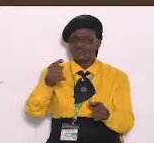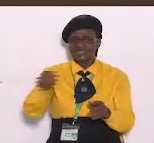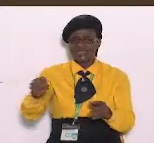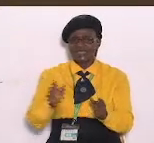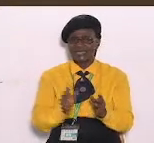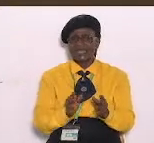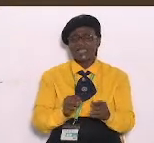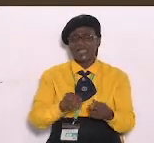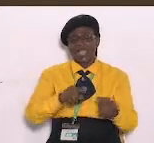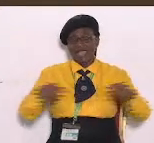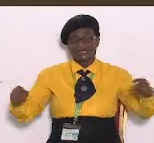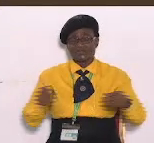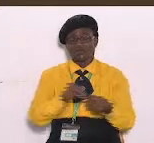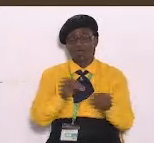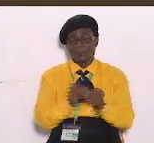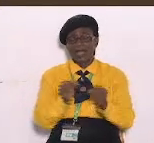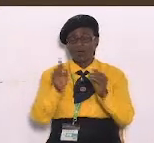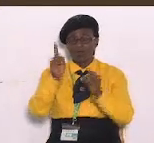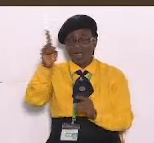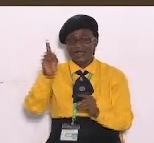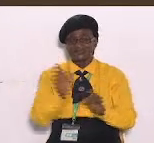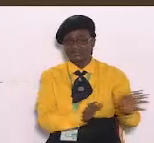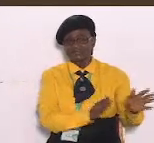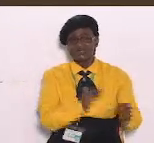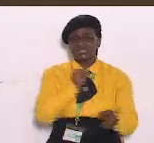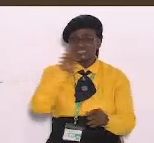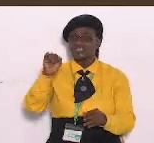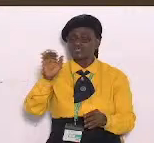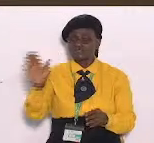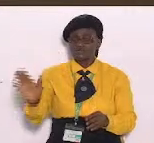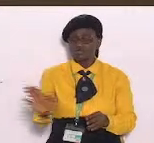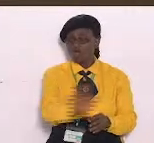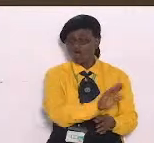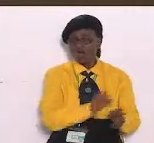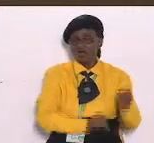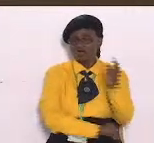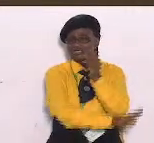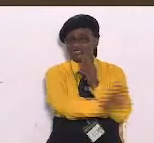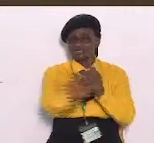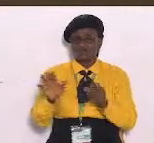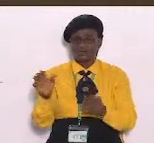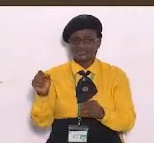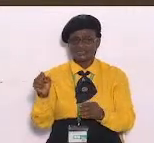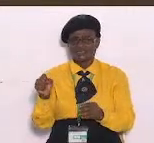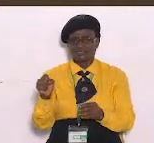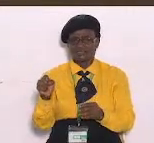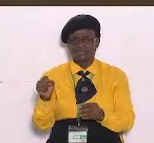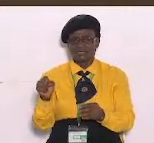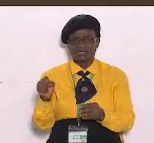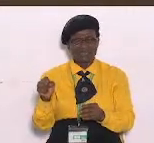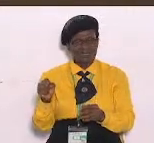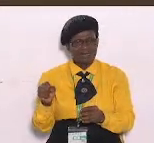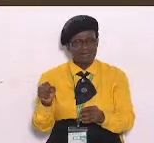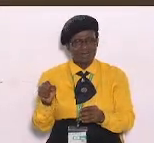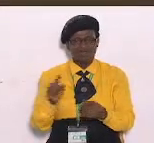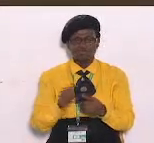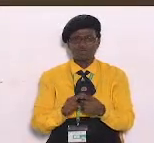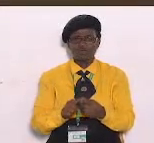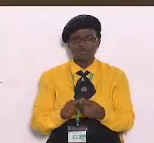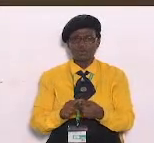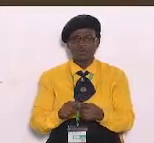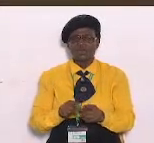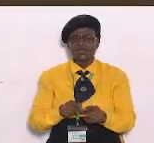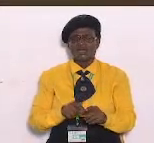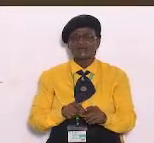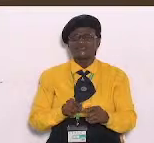eux-mêmes le numéro 1 le numéro 1 des but de l'ennemi c'est d'attaquer